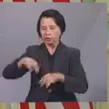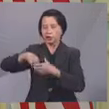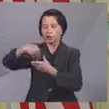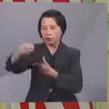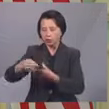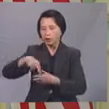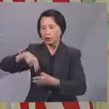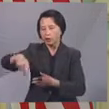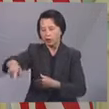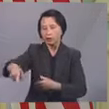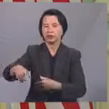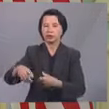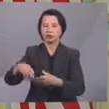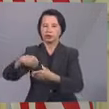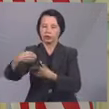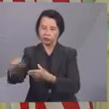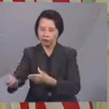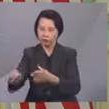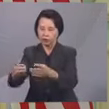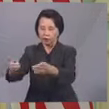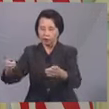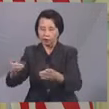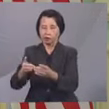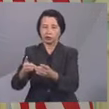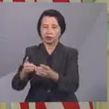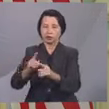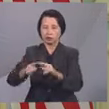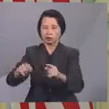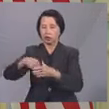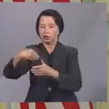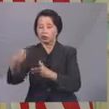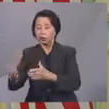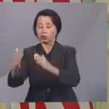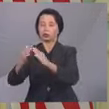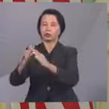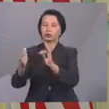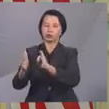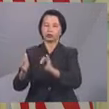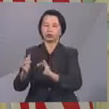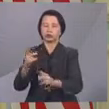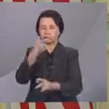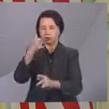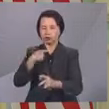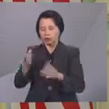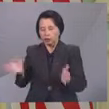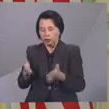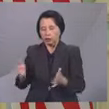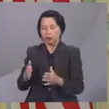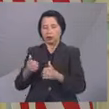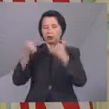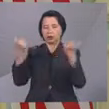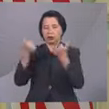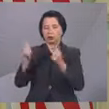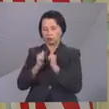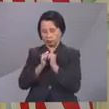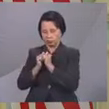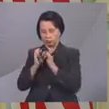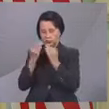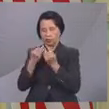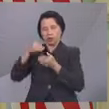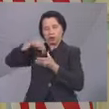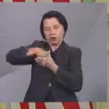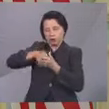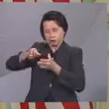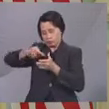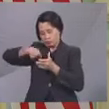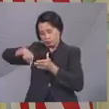pergerakan bukan saja di luar daerah sepatutnya, di luar rumah pun. Kerana kita galakkan beraya bersama keluarga di dalam